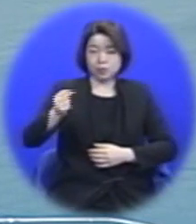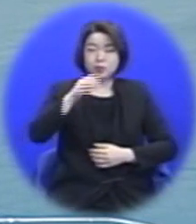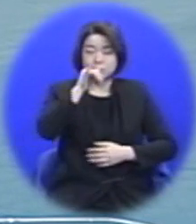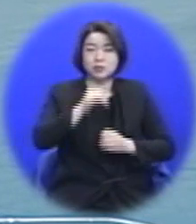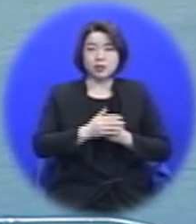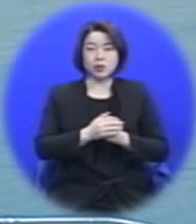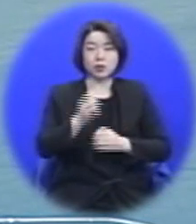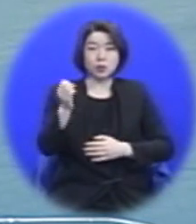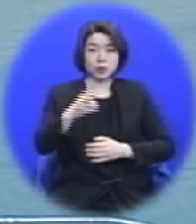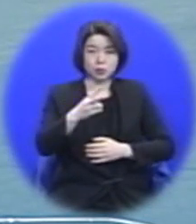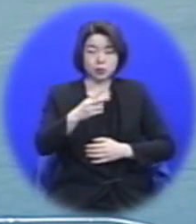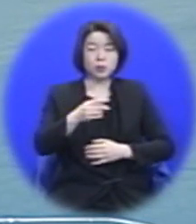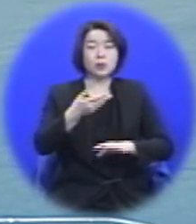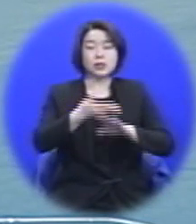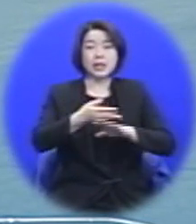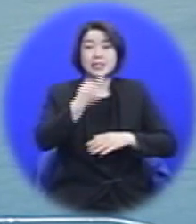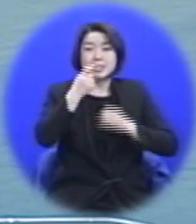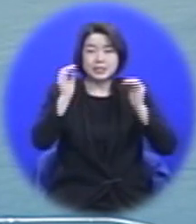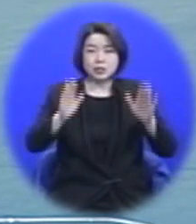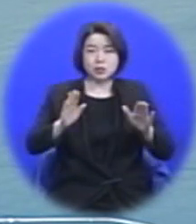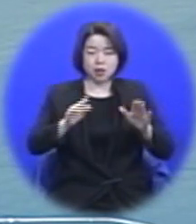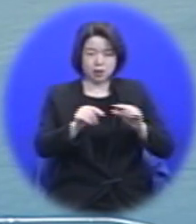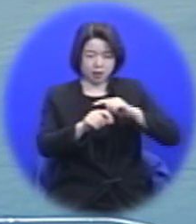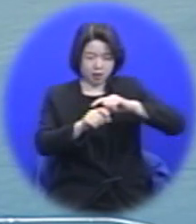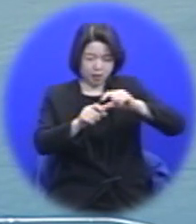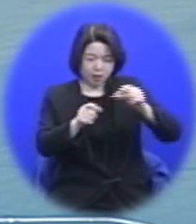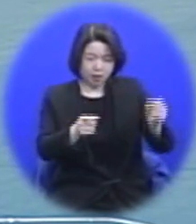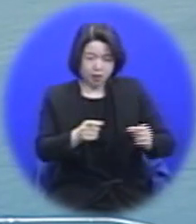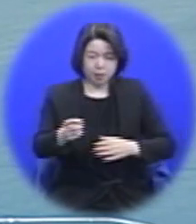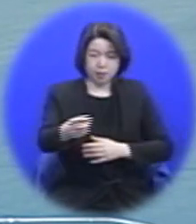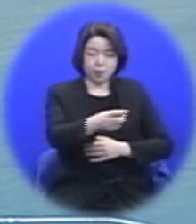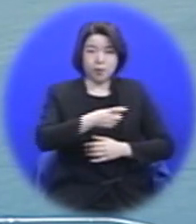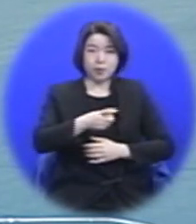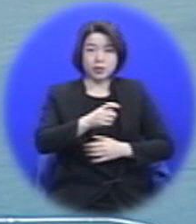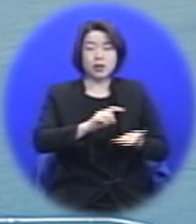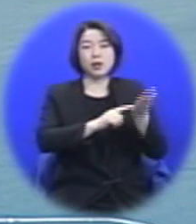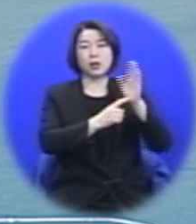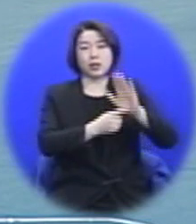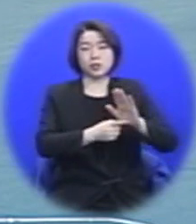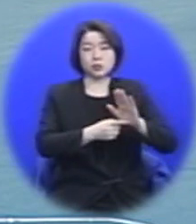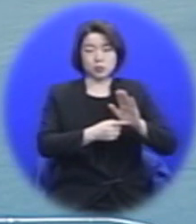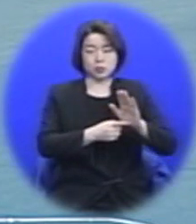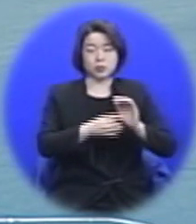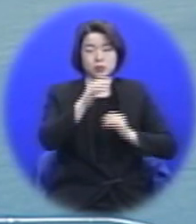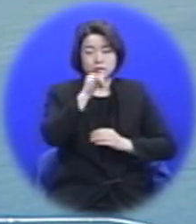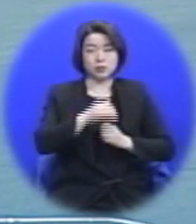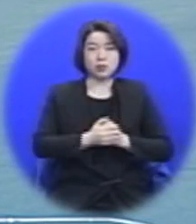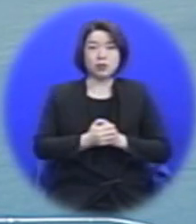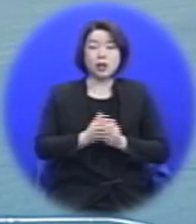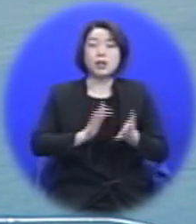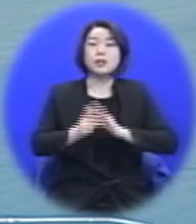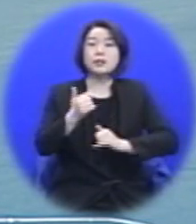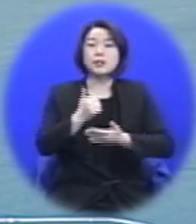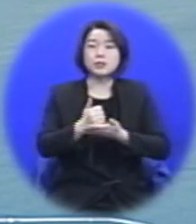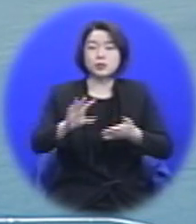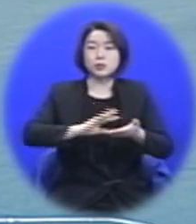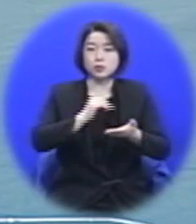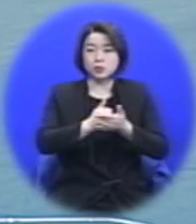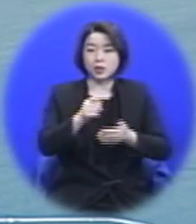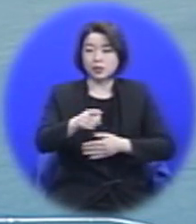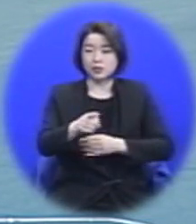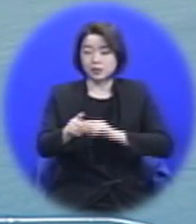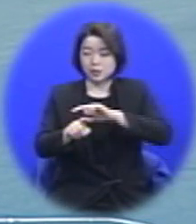또 날선 낫을 들고 등장을 합니다. 예수 그리스도께서 그 낫으로